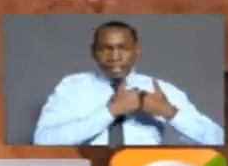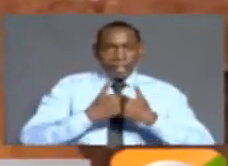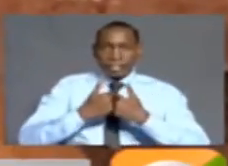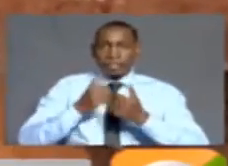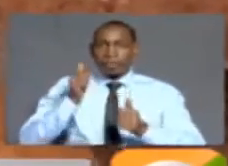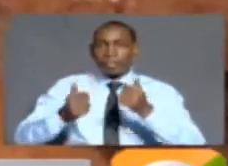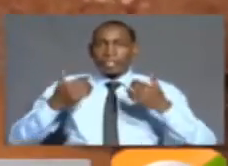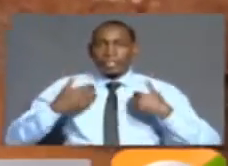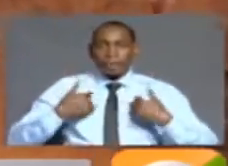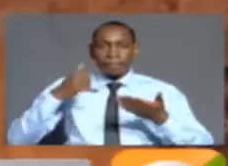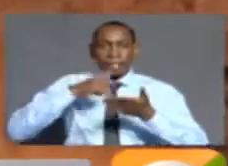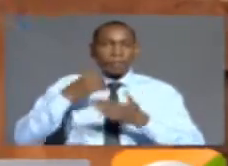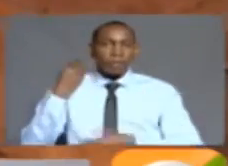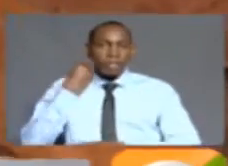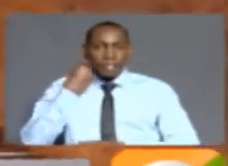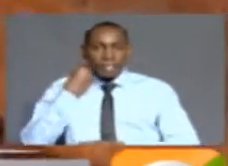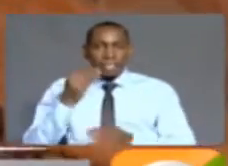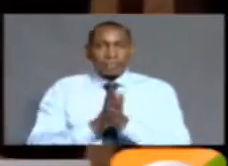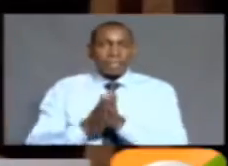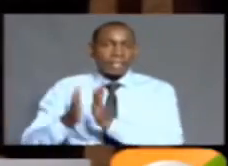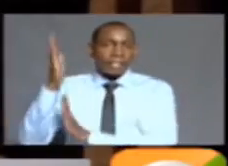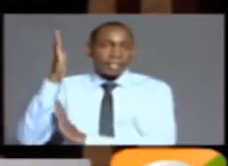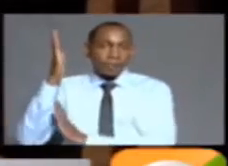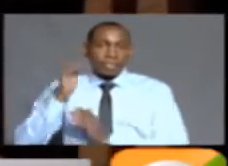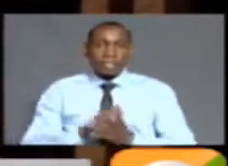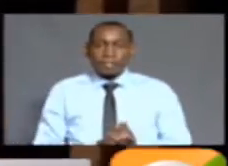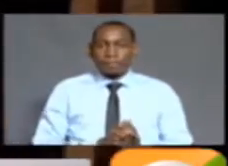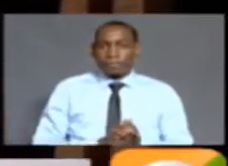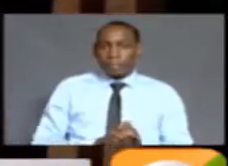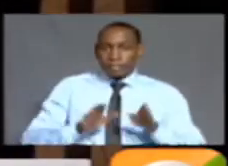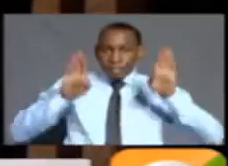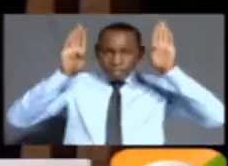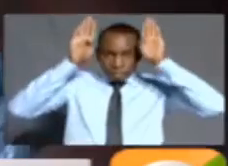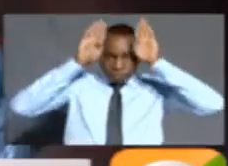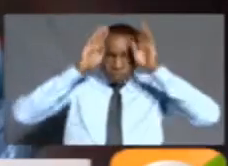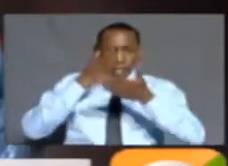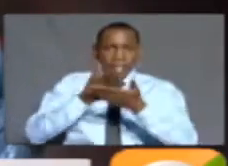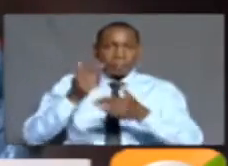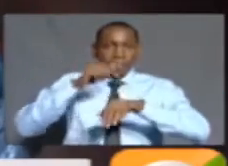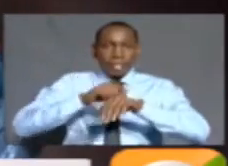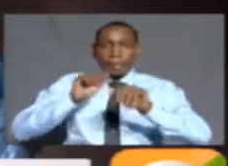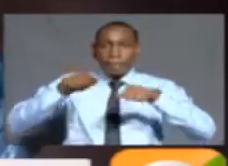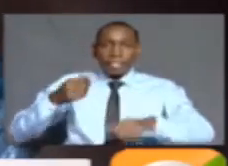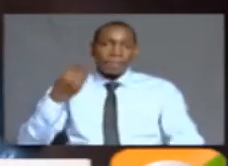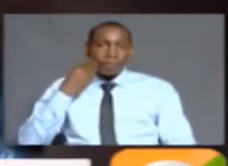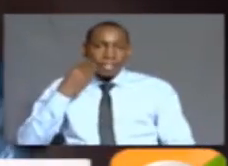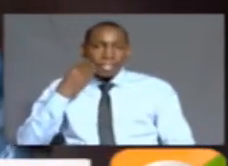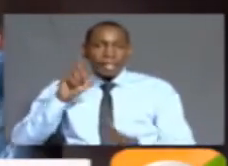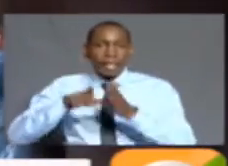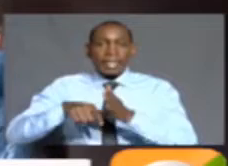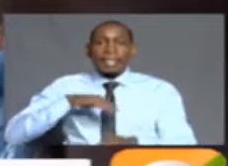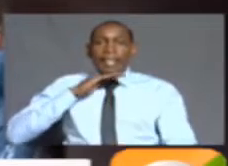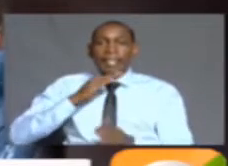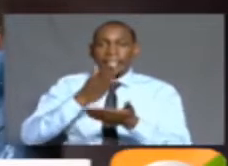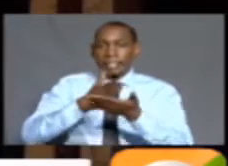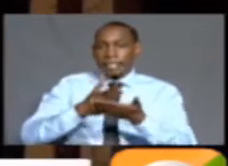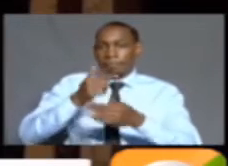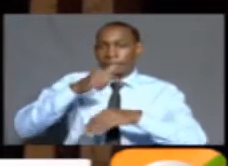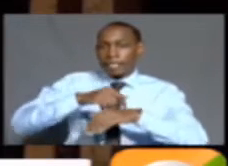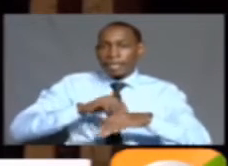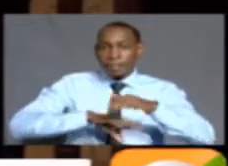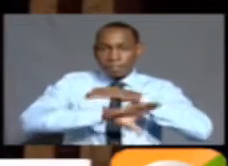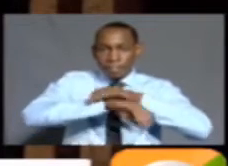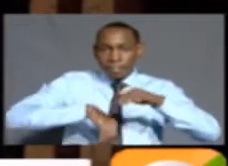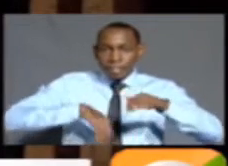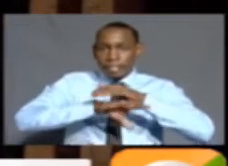hapa ikiwa ni magonjwa na usalama. Sungura saingine unatashikwa na ugonjwa wa kufe, saingine kuna wizi, saingine unaweza kuja upate hakuna